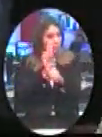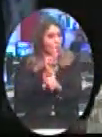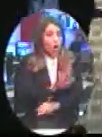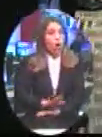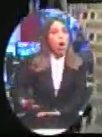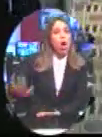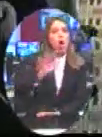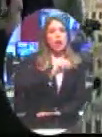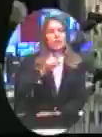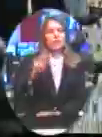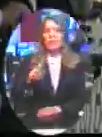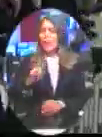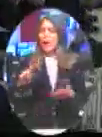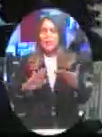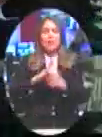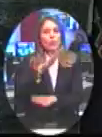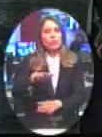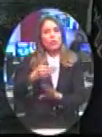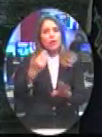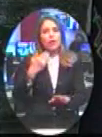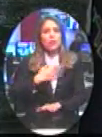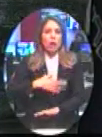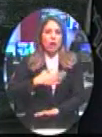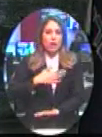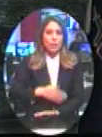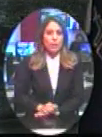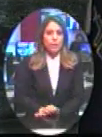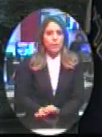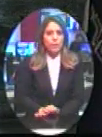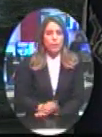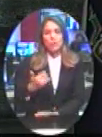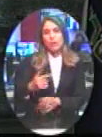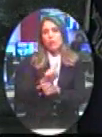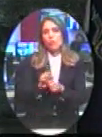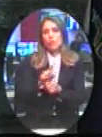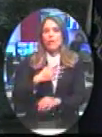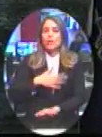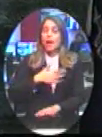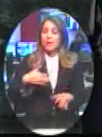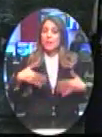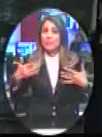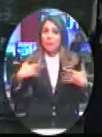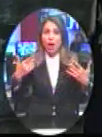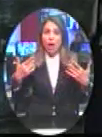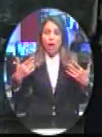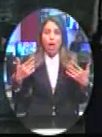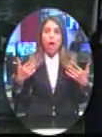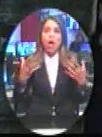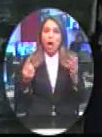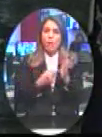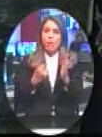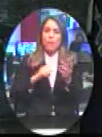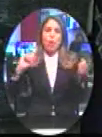אל תבעירו את השטח לקראת החגים הקרבים. בתקופה של חגים ושמחה הופכת לא פעם למוקדים